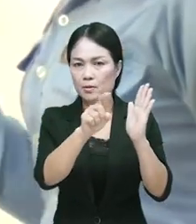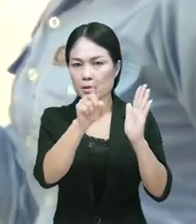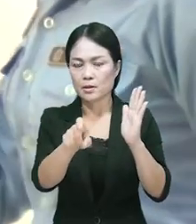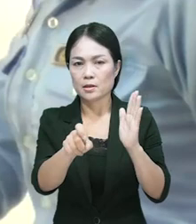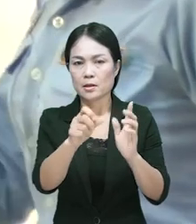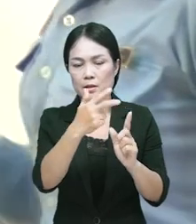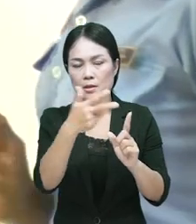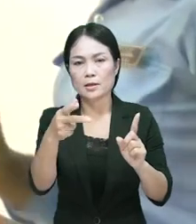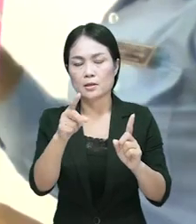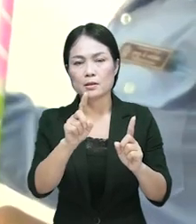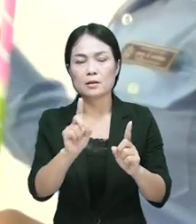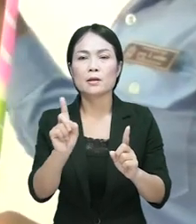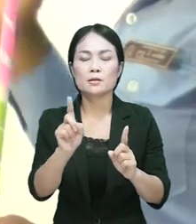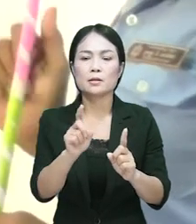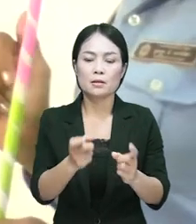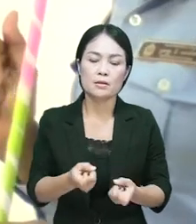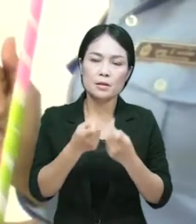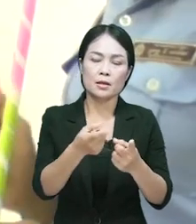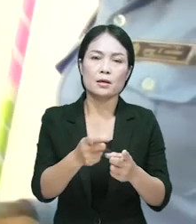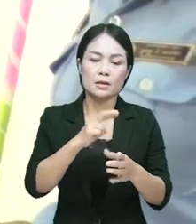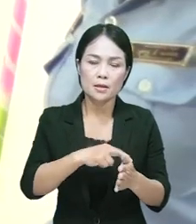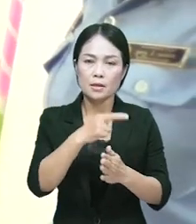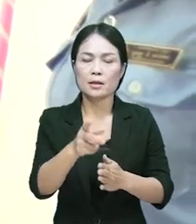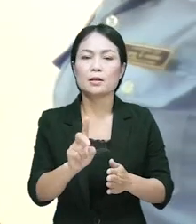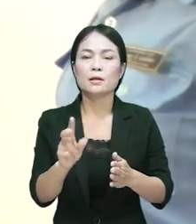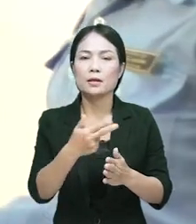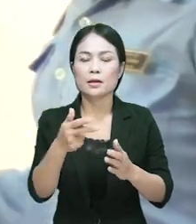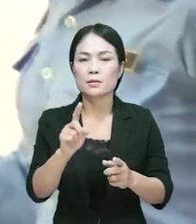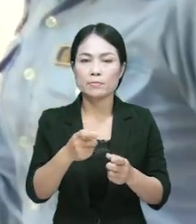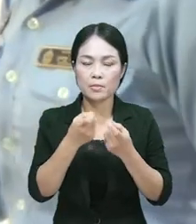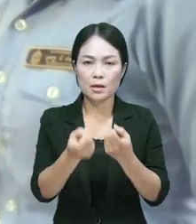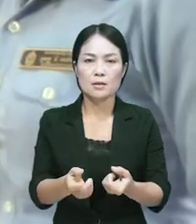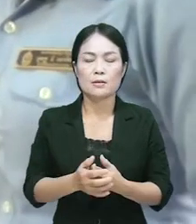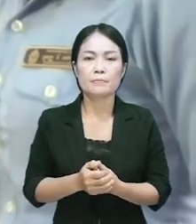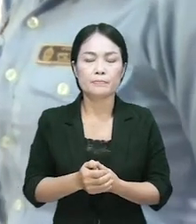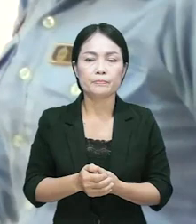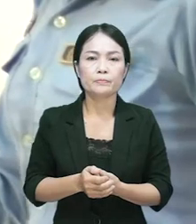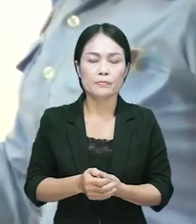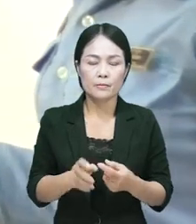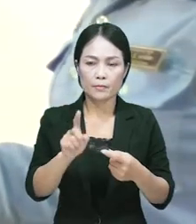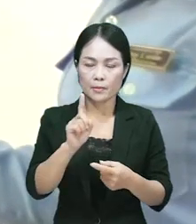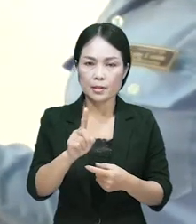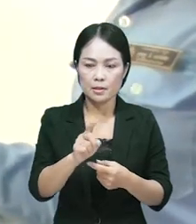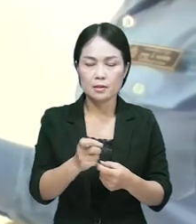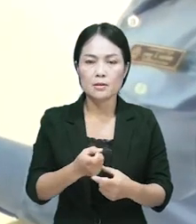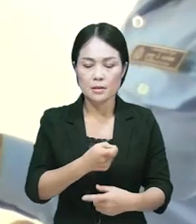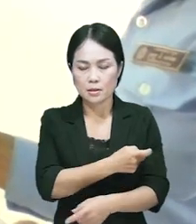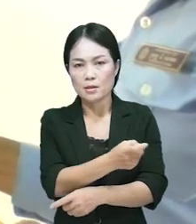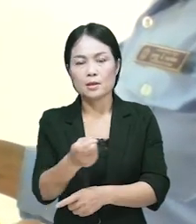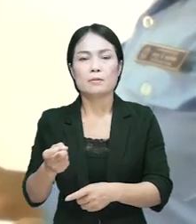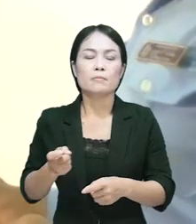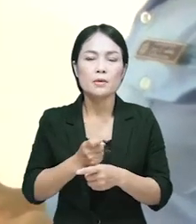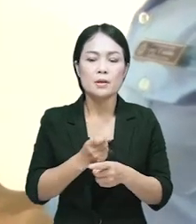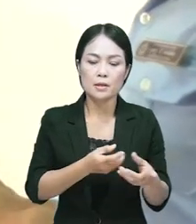ឃ្លាខាងណាជាហេតុឃ្លាខាងណាជាផលក្នុងលបាសមួយមួយណាកូនណាចា1ភោជនីយដ្ឋាននេះលក់ដាច់ជា